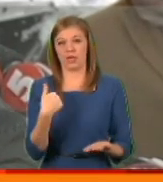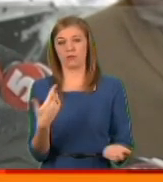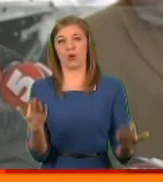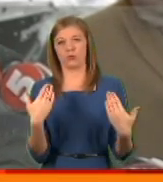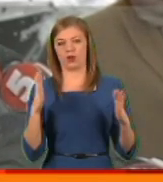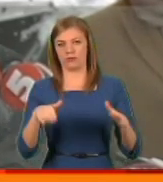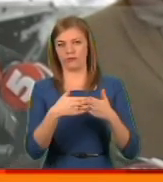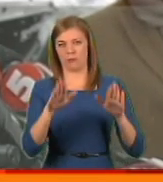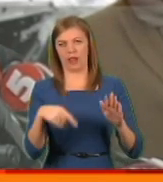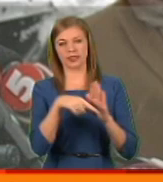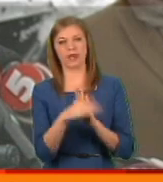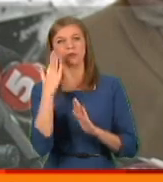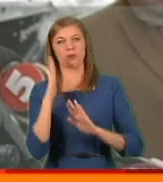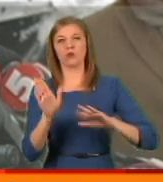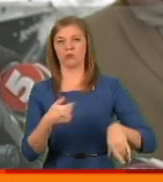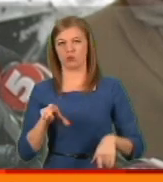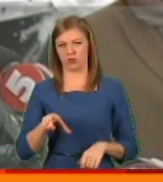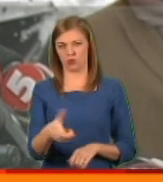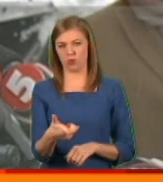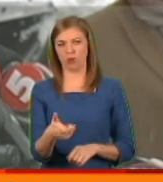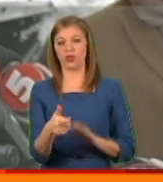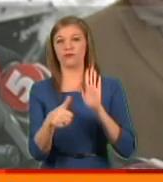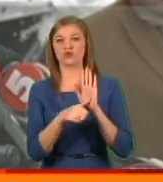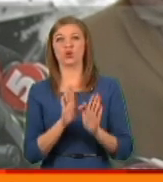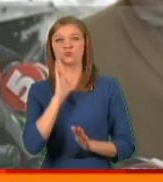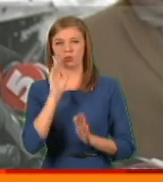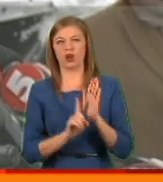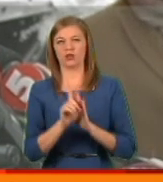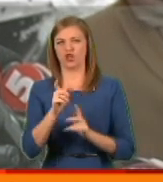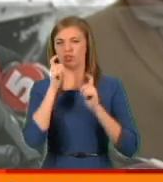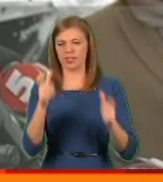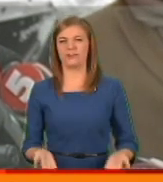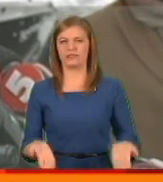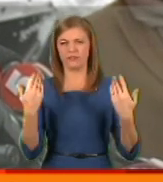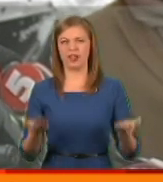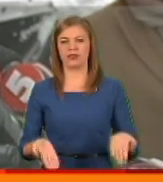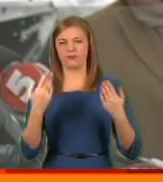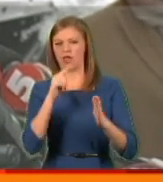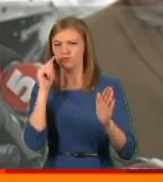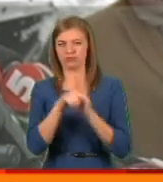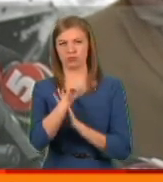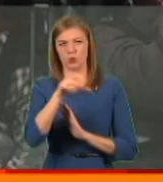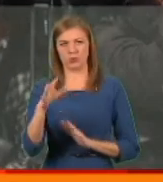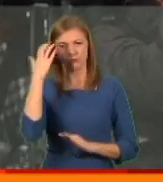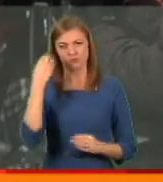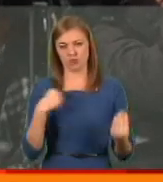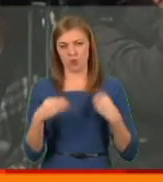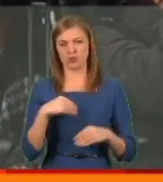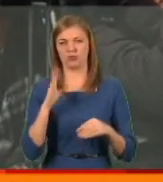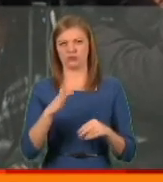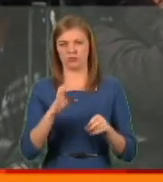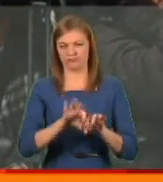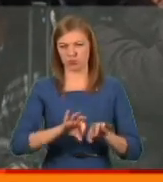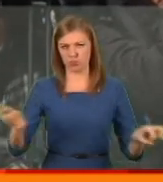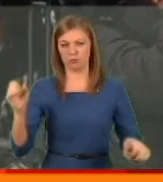відпочивали в палатці, спали після дороги. Це в 6 часов почались крики, вставайте, вставайте, і ворвались люди в чорному, з дубинками,